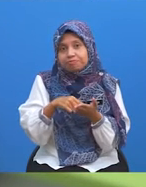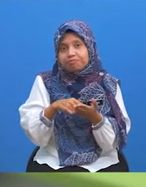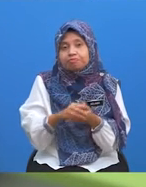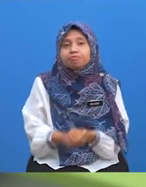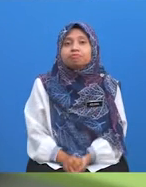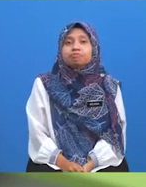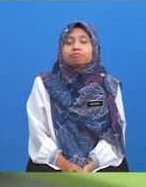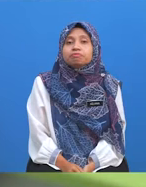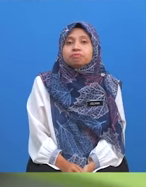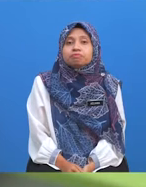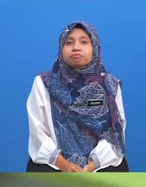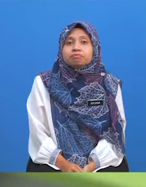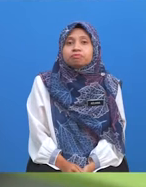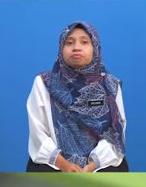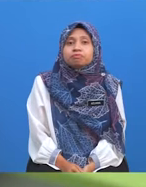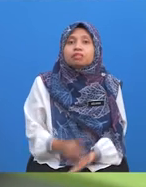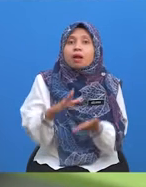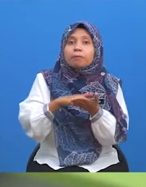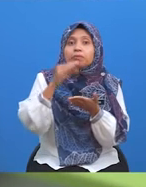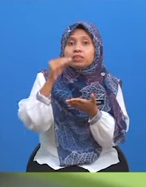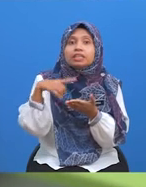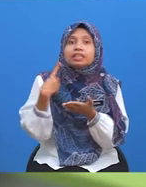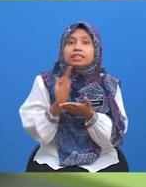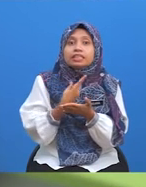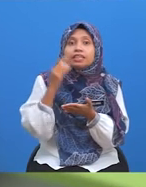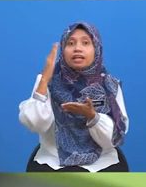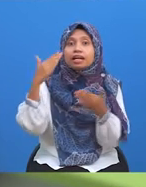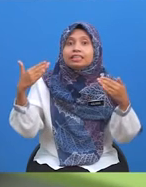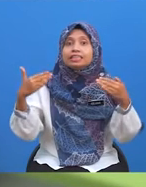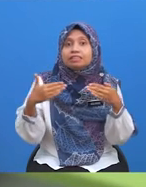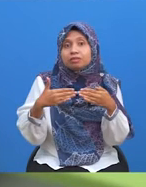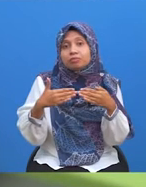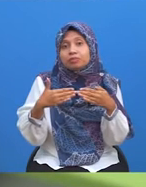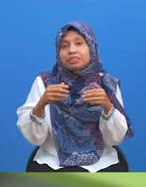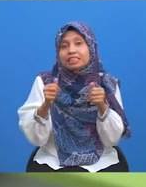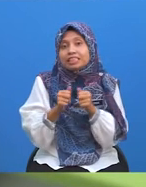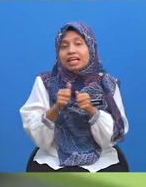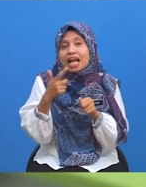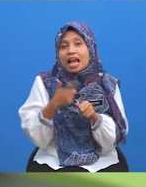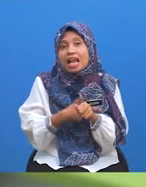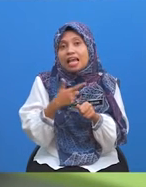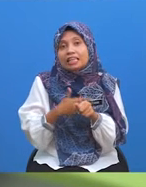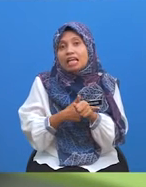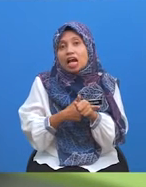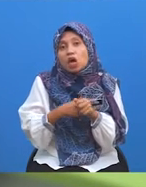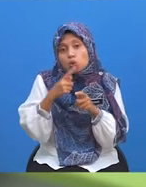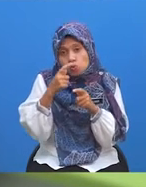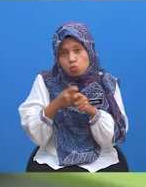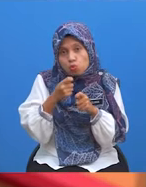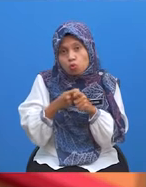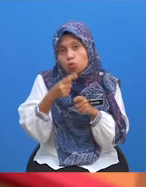Pembelajaran kita akan disambung lagi dengan latihan pengukuhan untuk murid-murid.